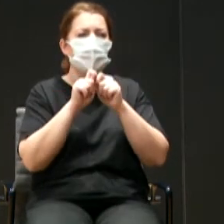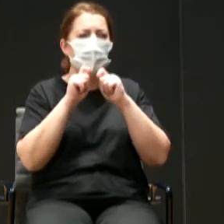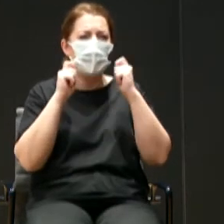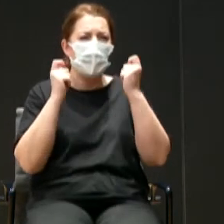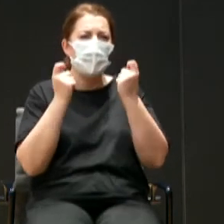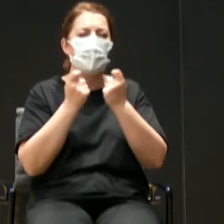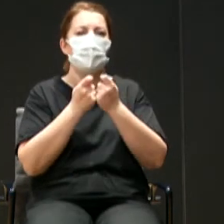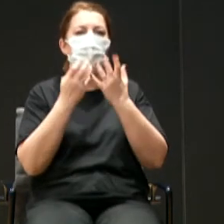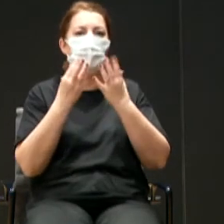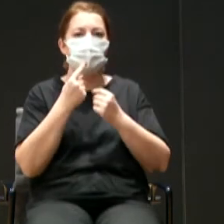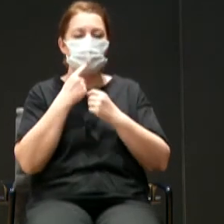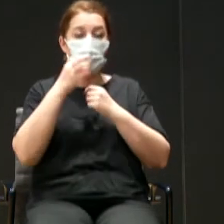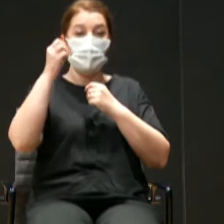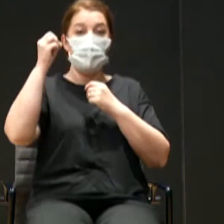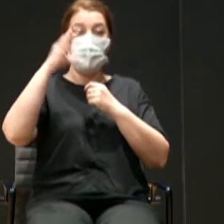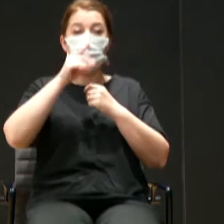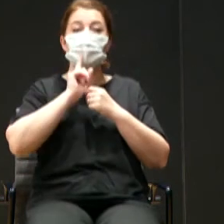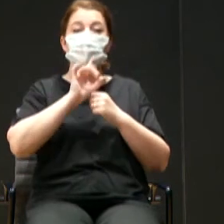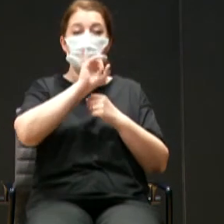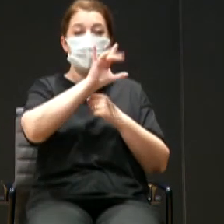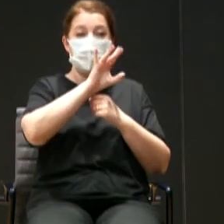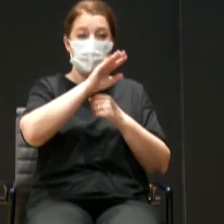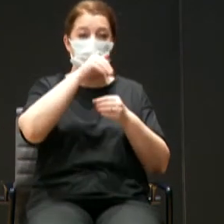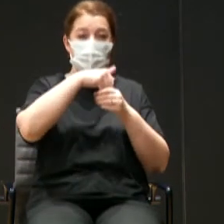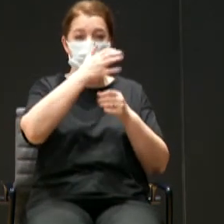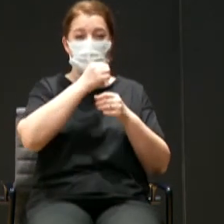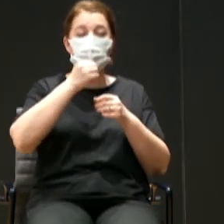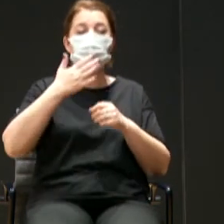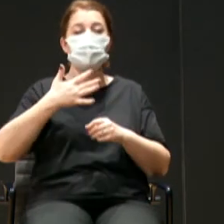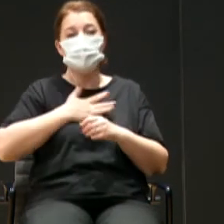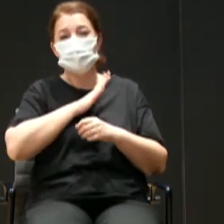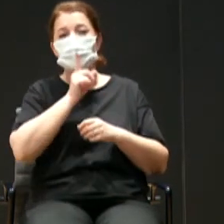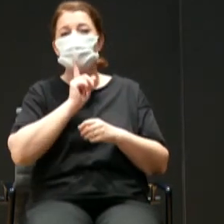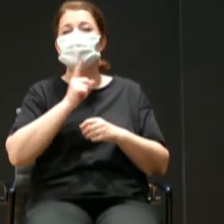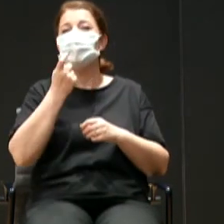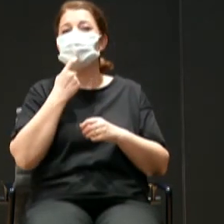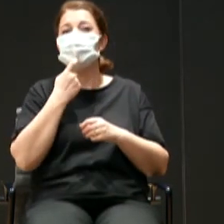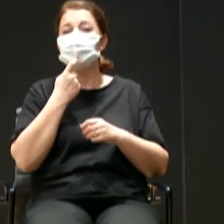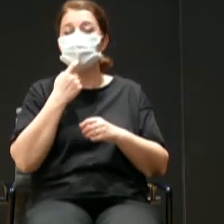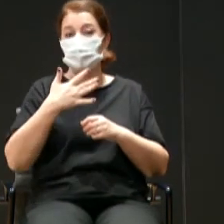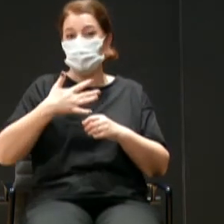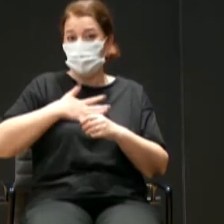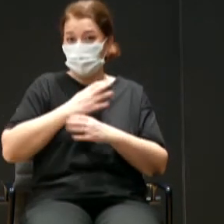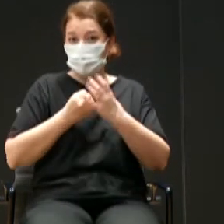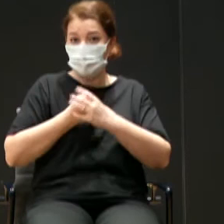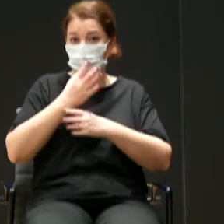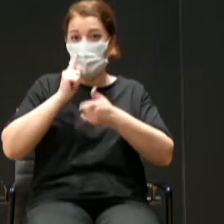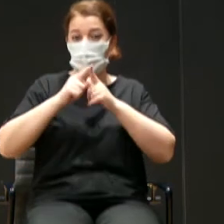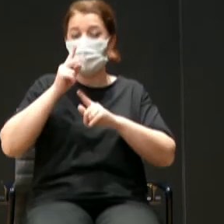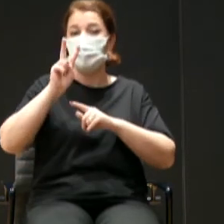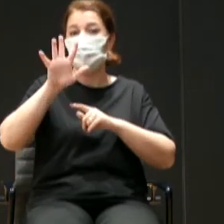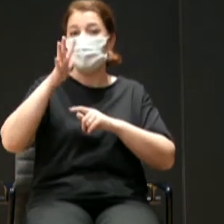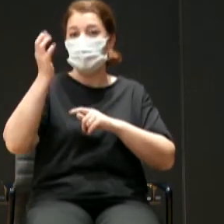diyor. AK Parti %50 alıyor, Cumhuriyet Halk Partisi 100 yıllık Cumhuriyeti kuran parti 25